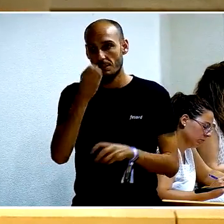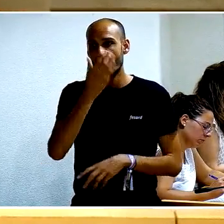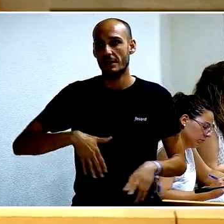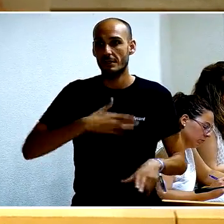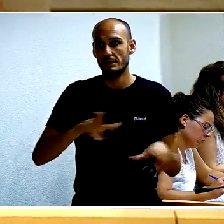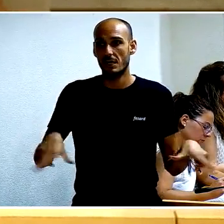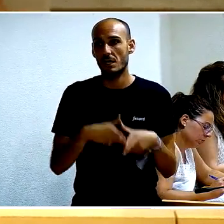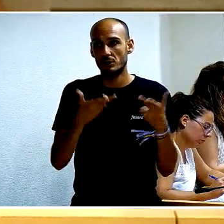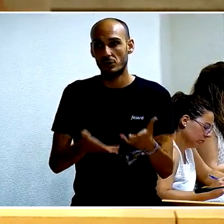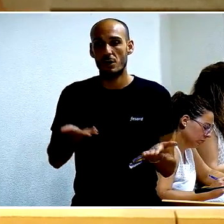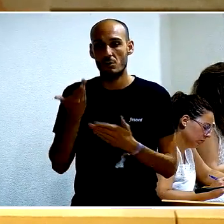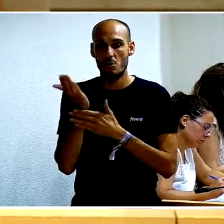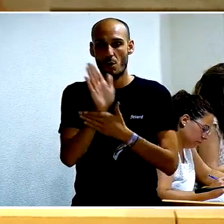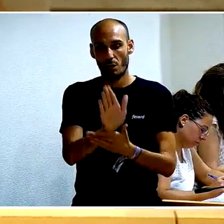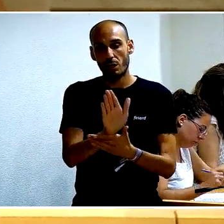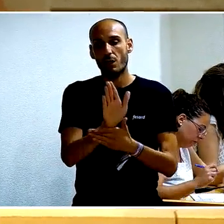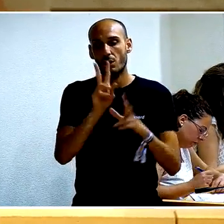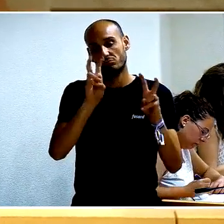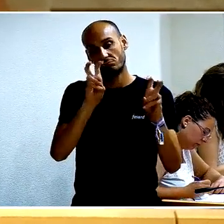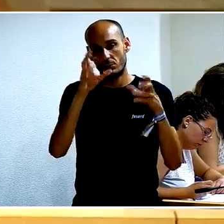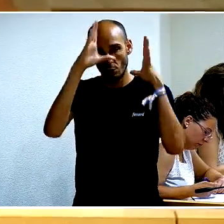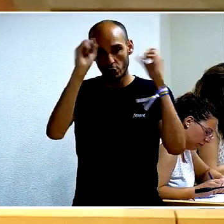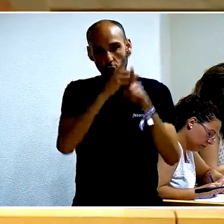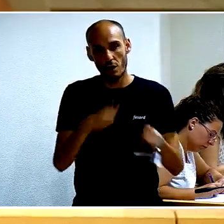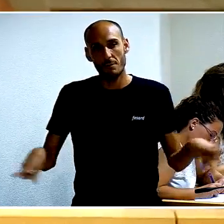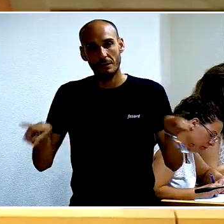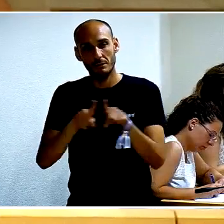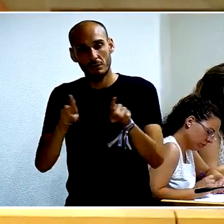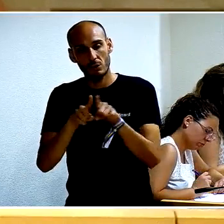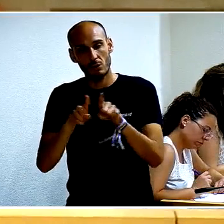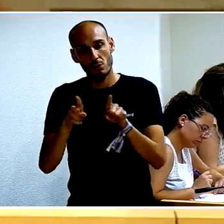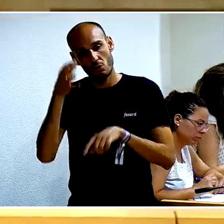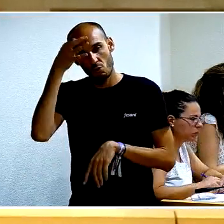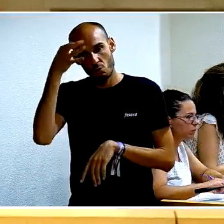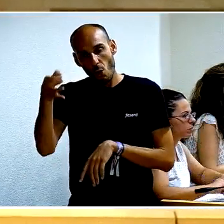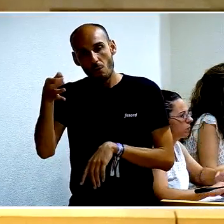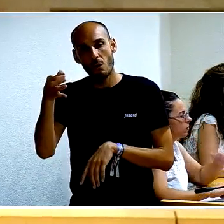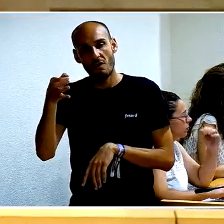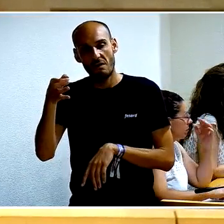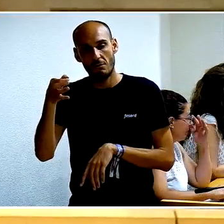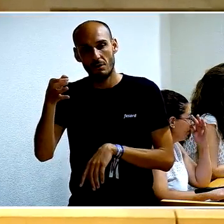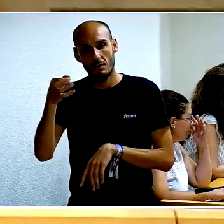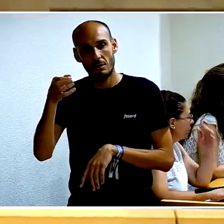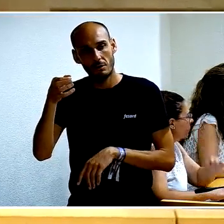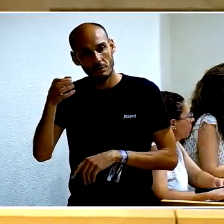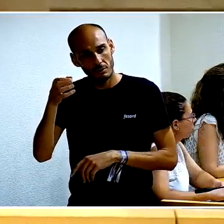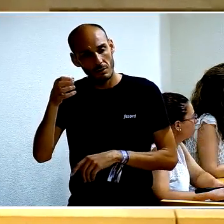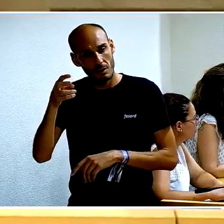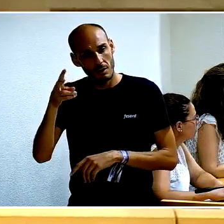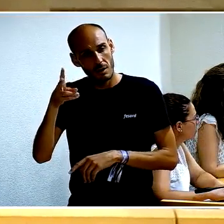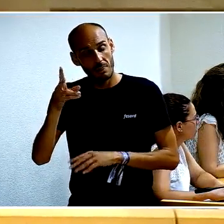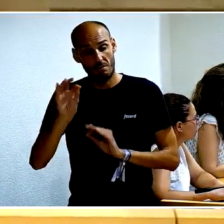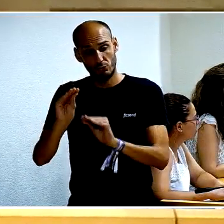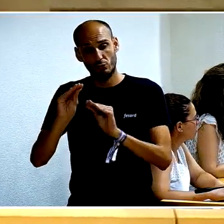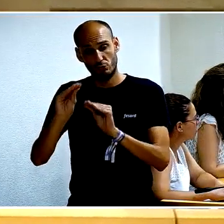el protocol d'agermanament de l'Ajuntament de Paiporta amb la daira de l'EMSID pertanyent a la Wilaya Bonjour de la